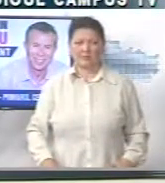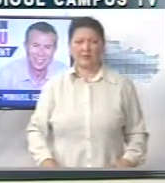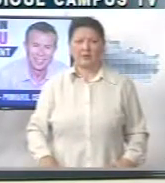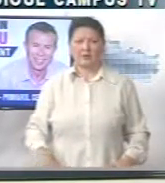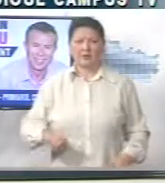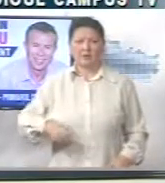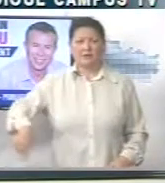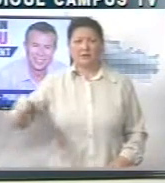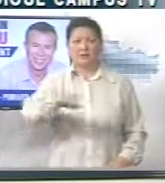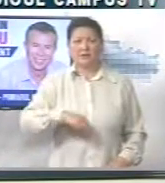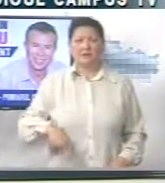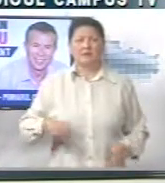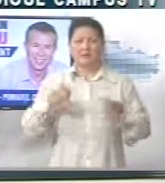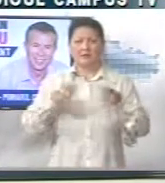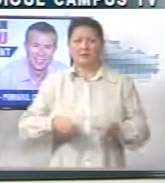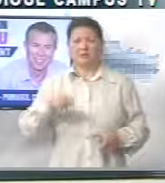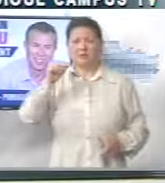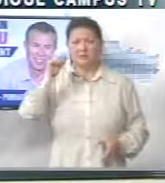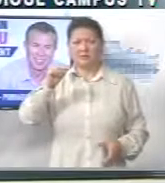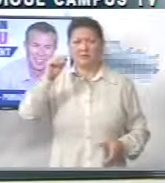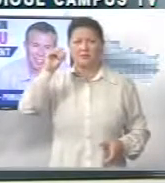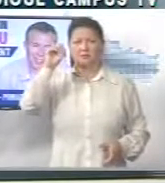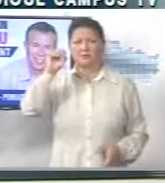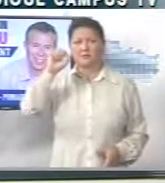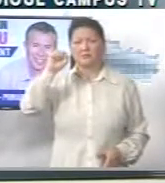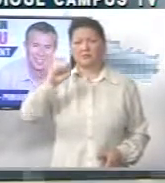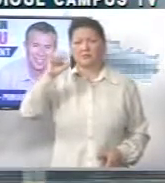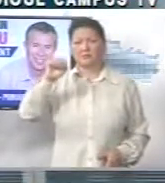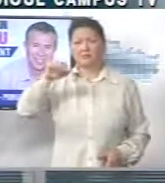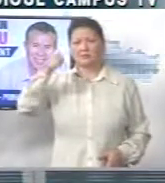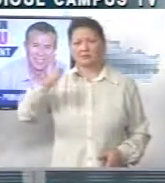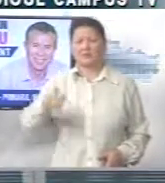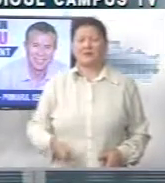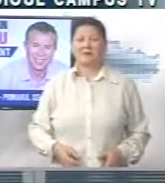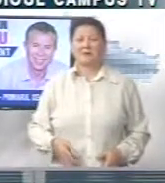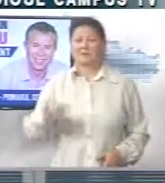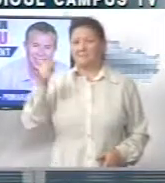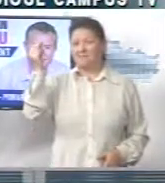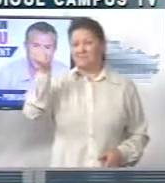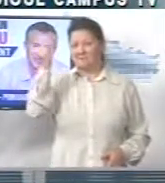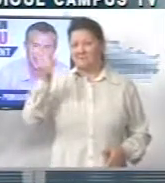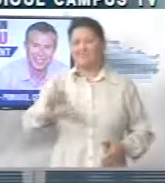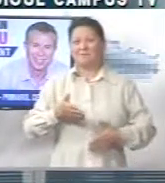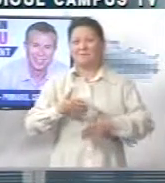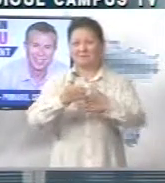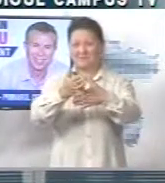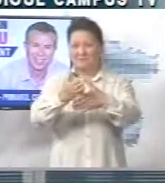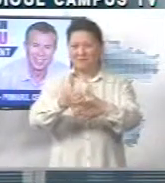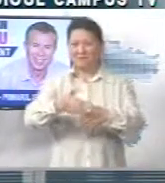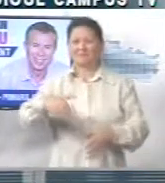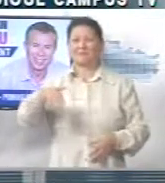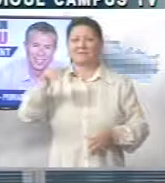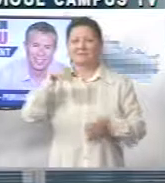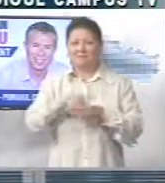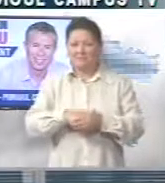Viteazu ieșeam în oraș încălțați cu cizme. Doamne ajută ca domnul Ionescu să iasă primar